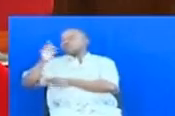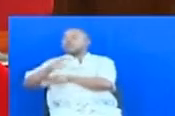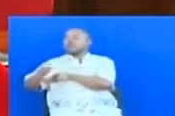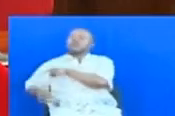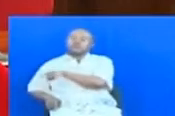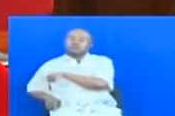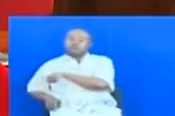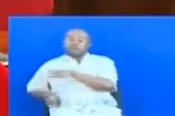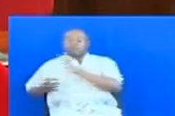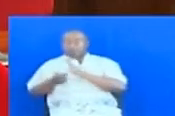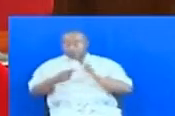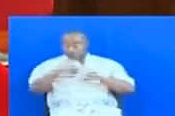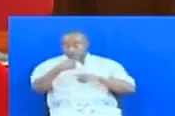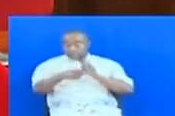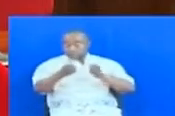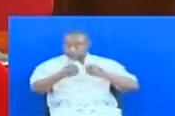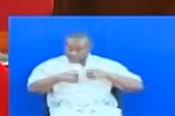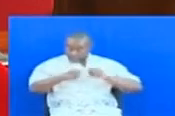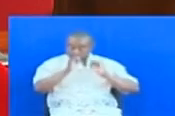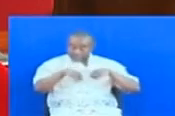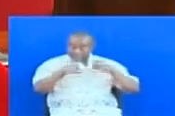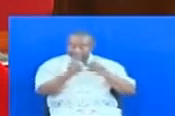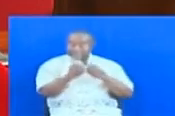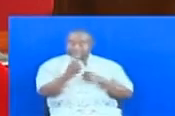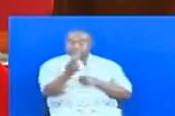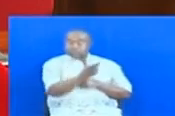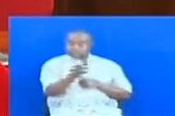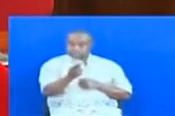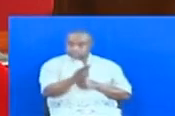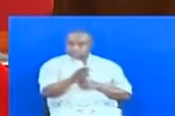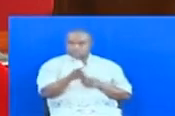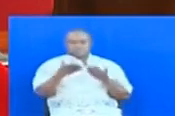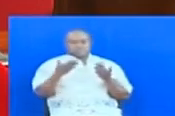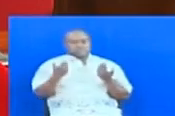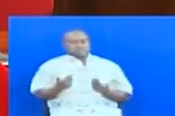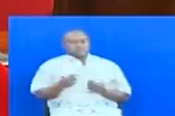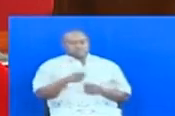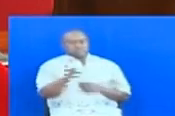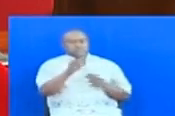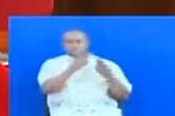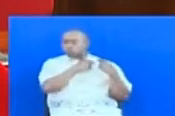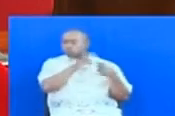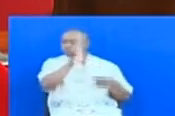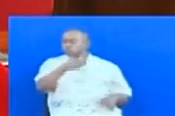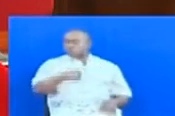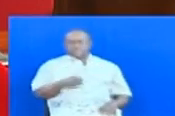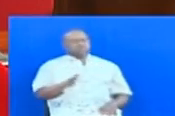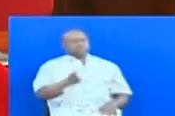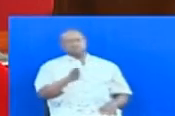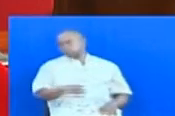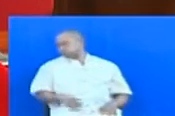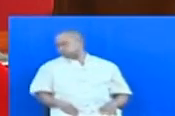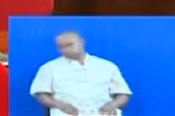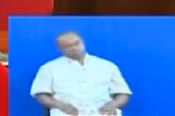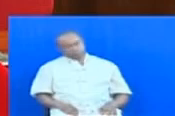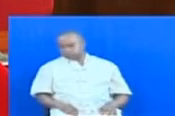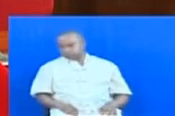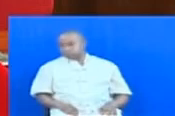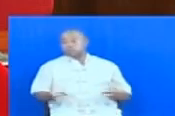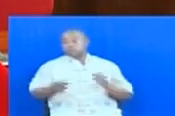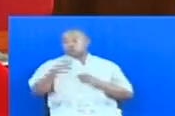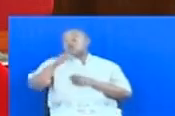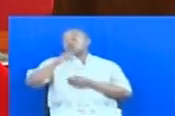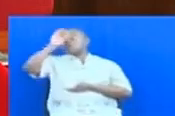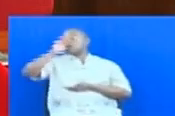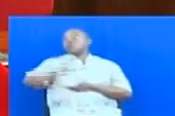kama mradi unatekelezwa na taasisi mbili ambao uwajibikaji wake unakuwa ni hafifu sana, ukienda na mapungufu